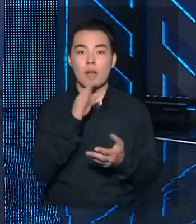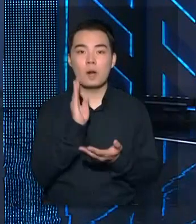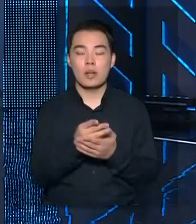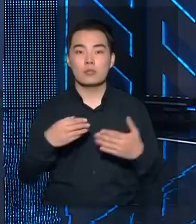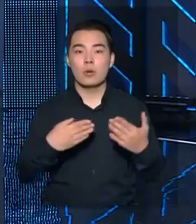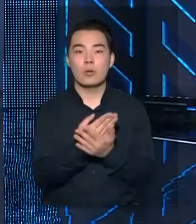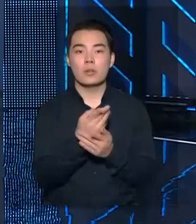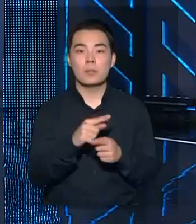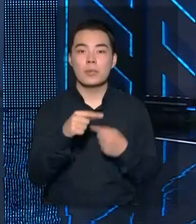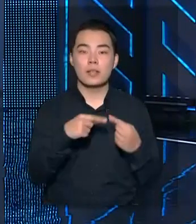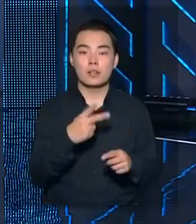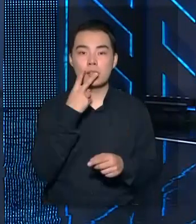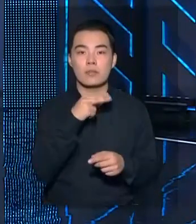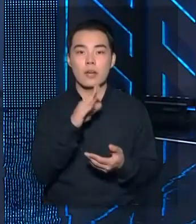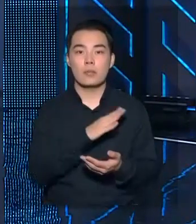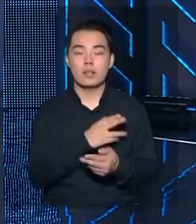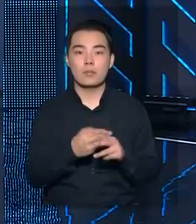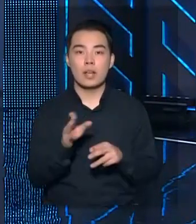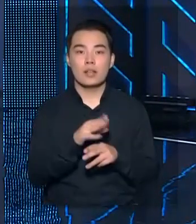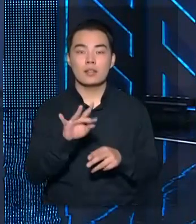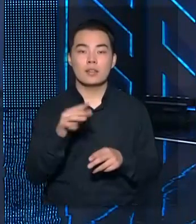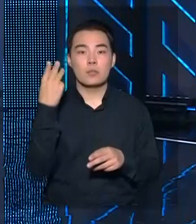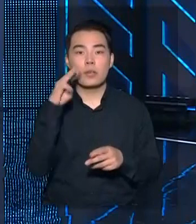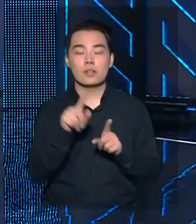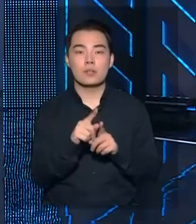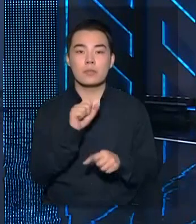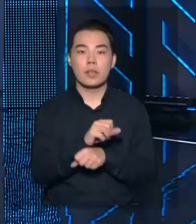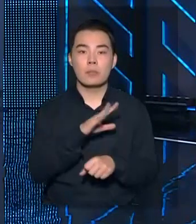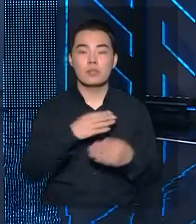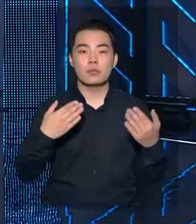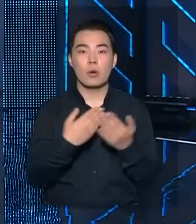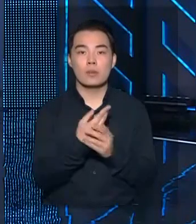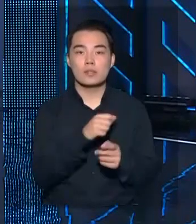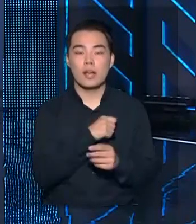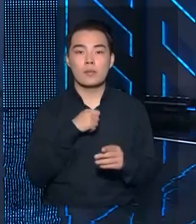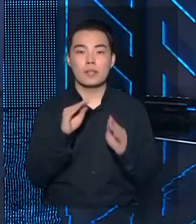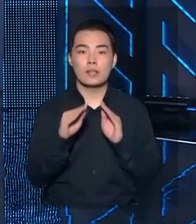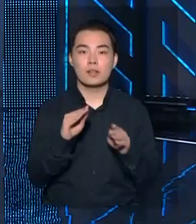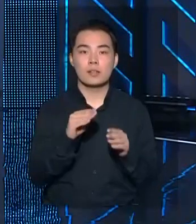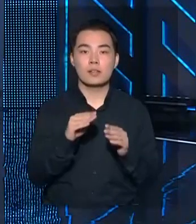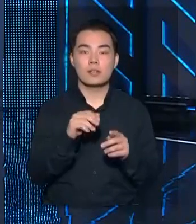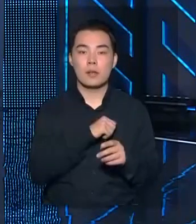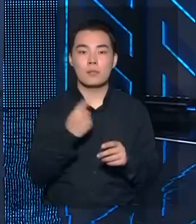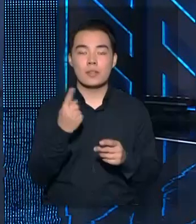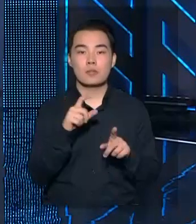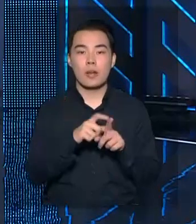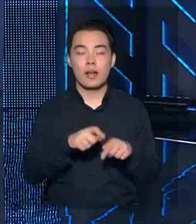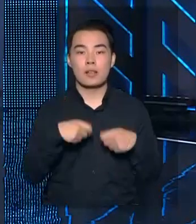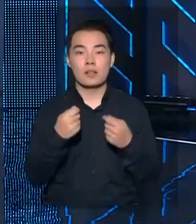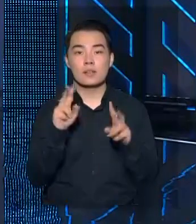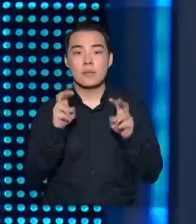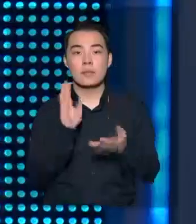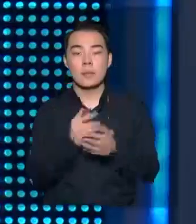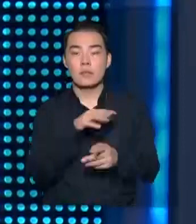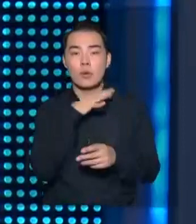Жаңа стартаптарды қарады. Қазіргі трендтерге тоқталды. Жаңа дәуірдегі цифрлық байланыс бір сөзбен атауы. Көп